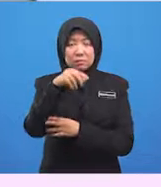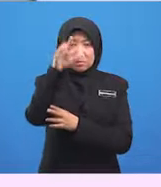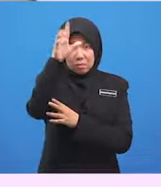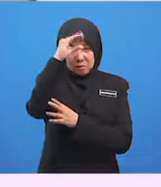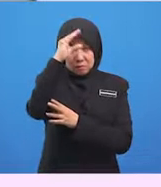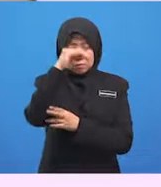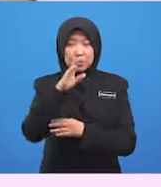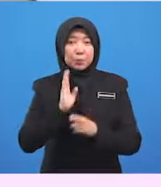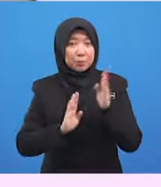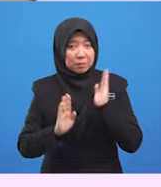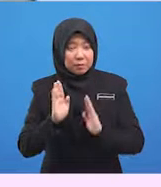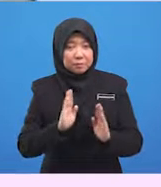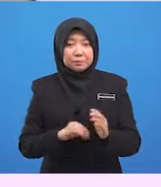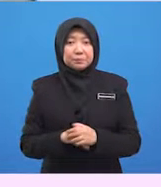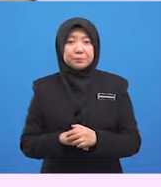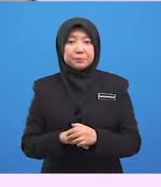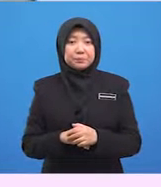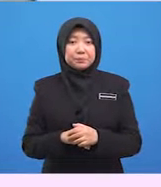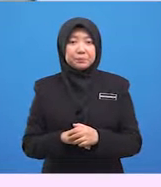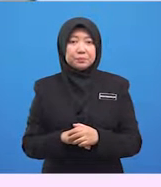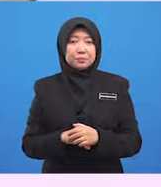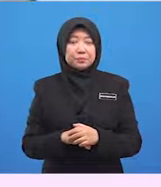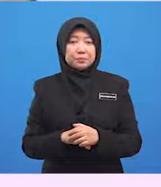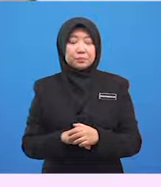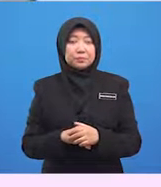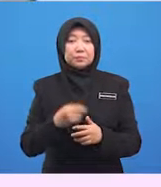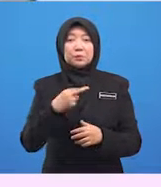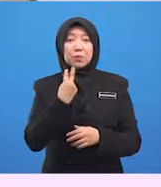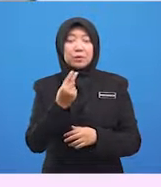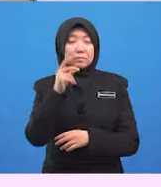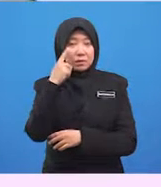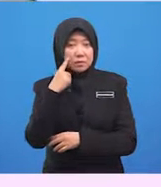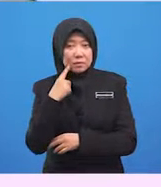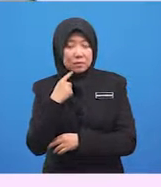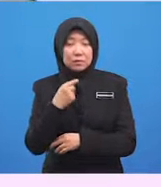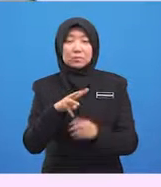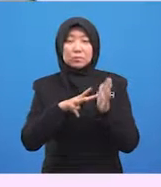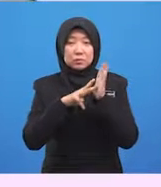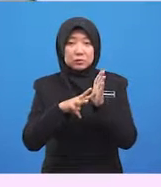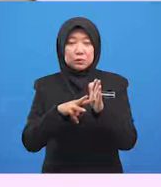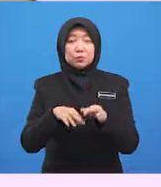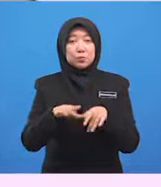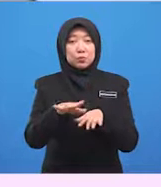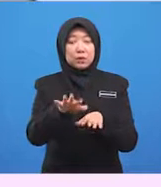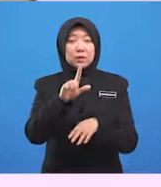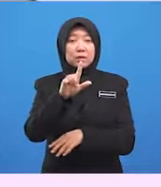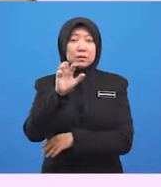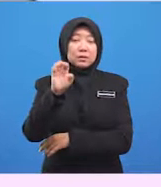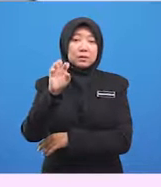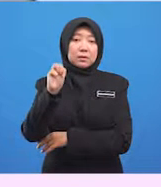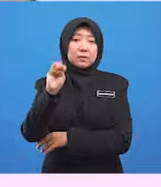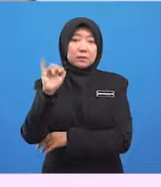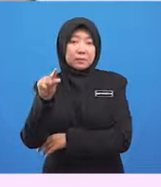Budiman suara tangisan mewakili Sungai lembing dan lelaki Budiman